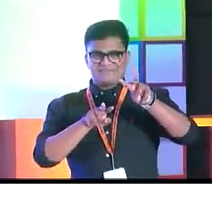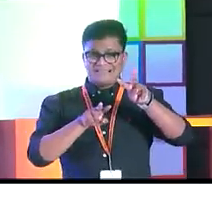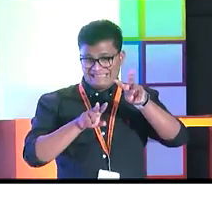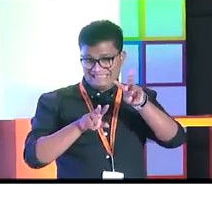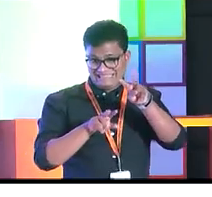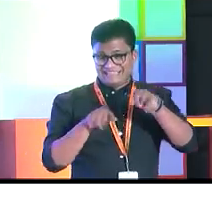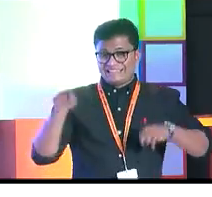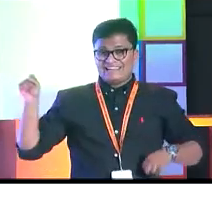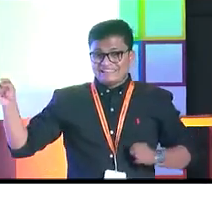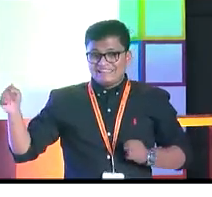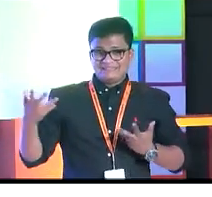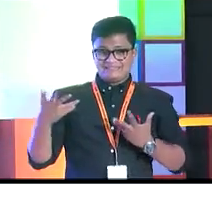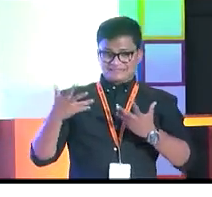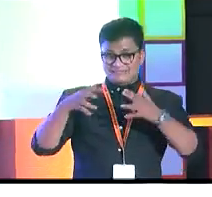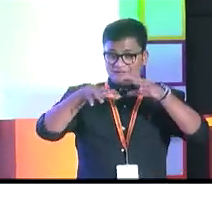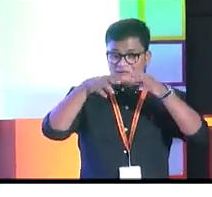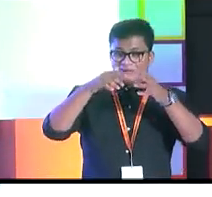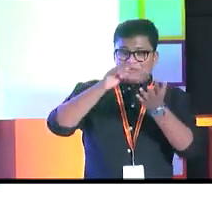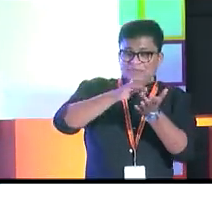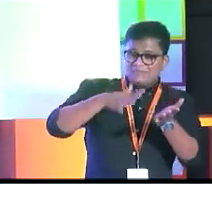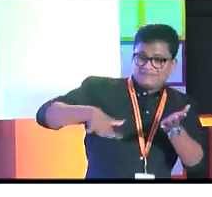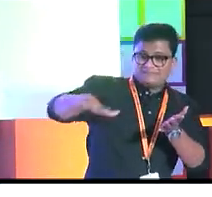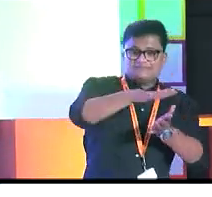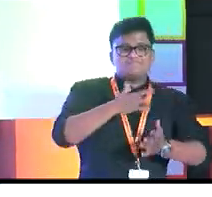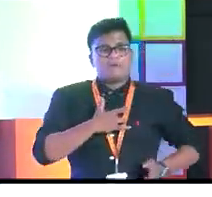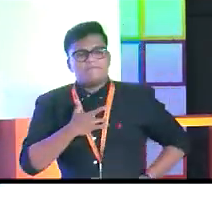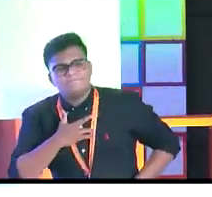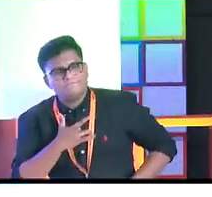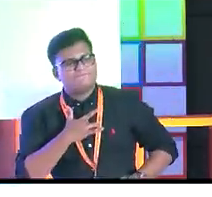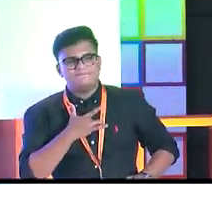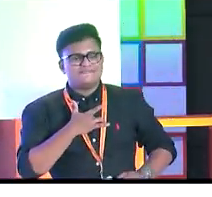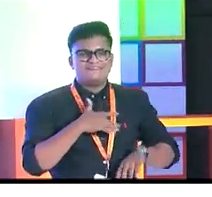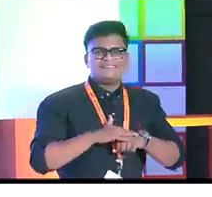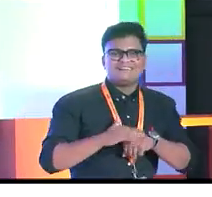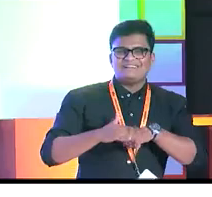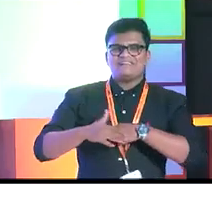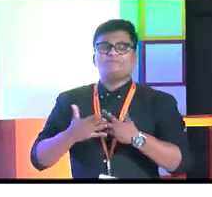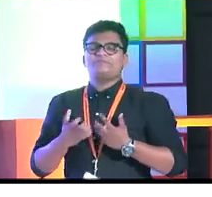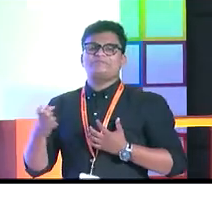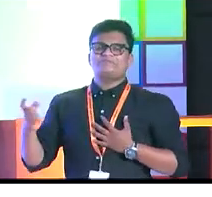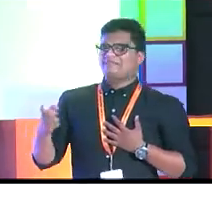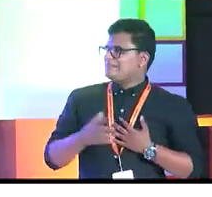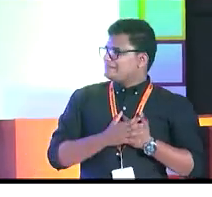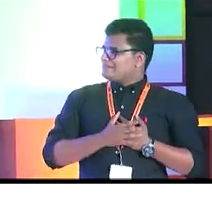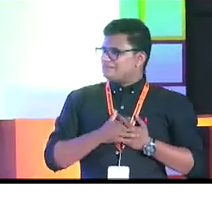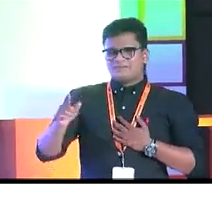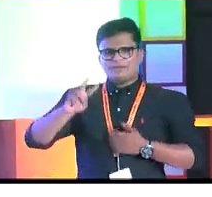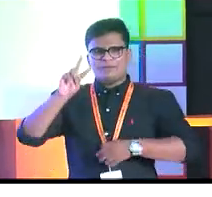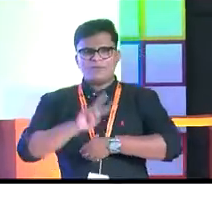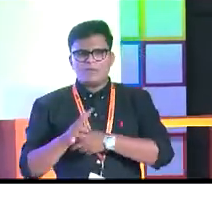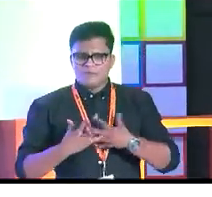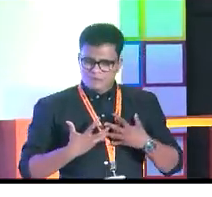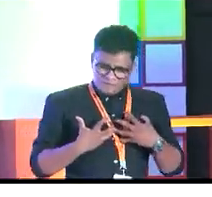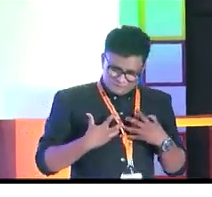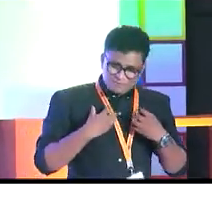be all across and just feel, just experience, because मुझे लगता है कि इतनी ये दो दिन इतनी हिम्मत देते हैं आपको पूरे